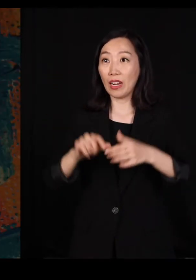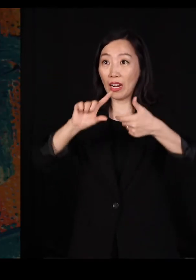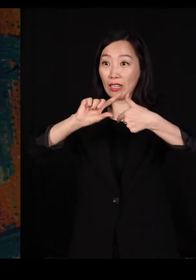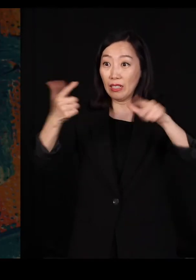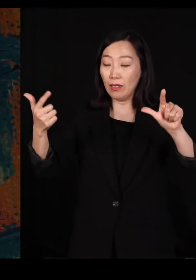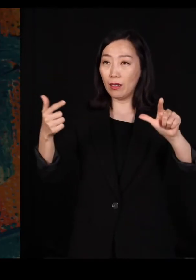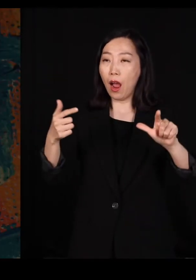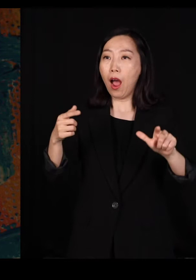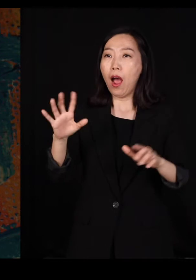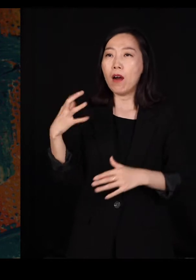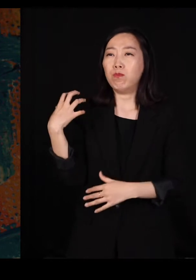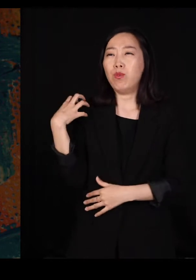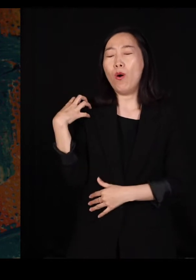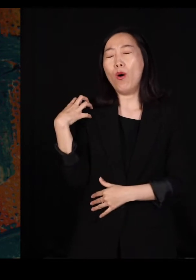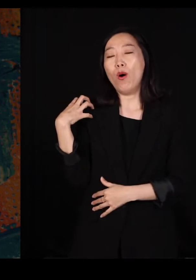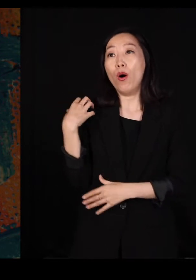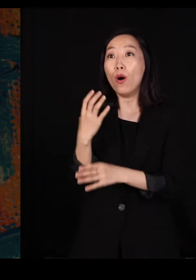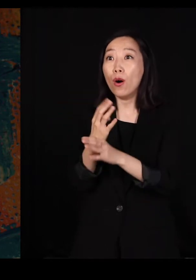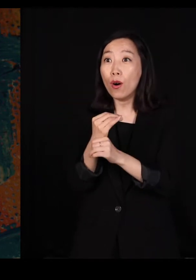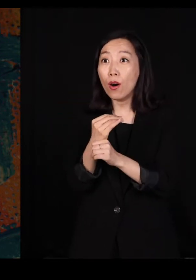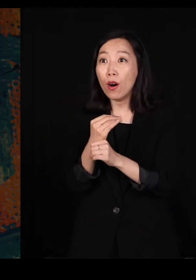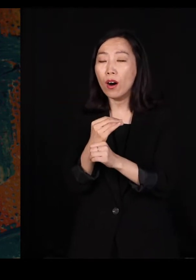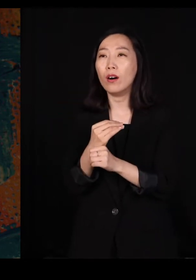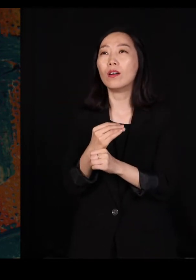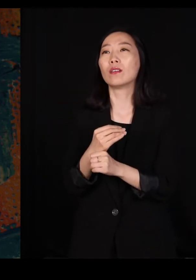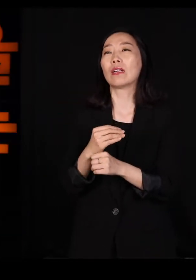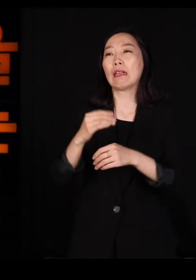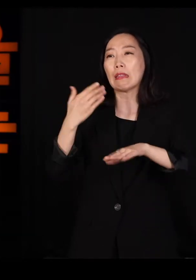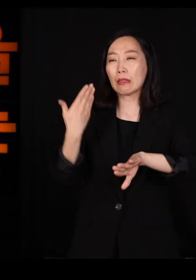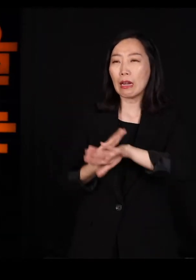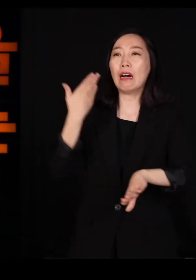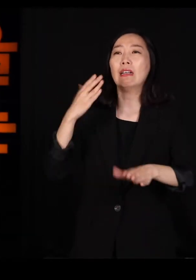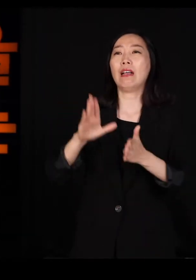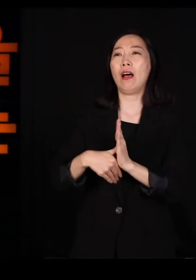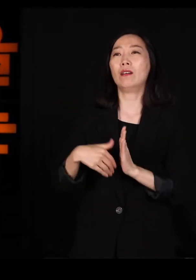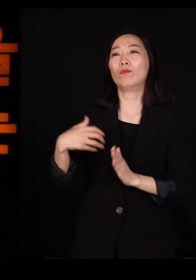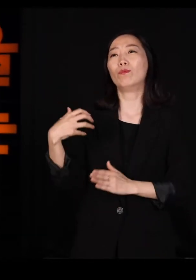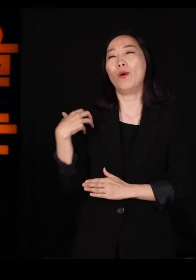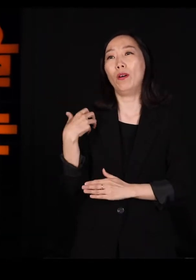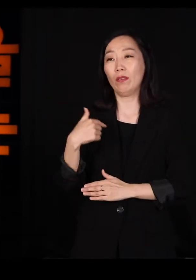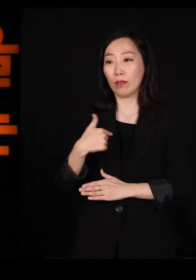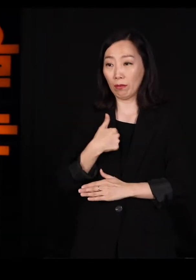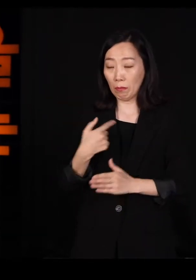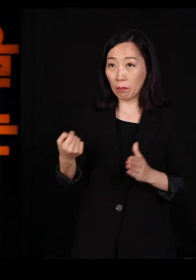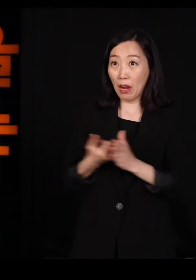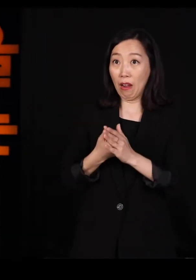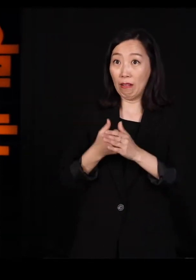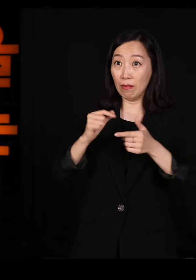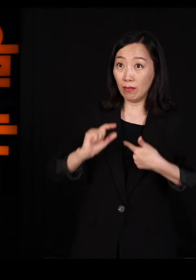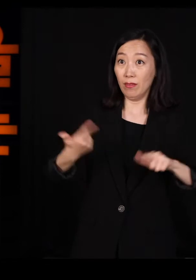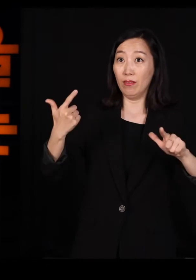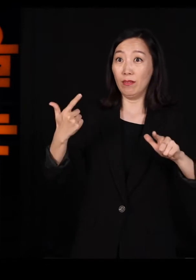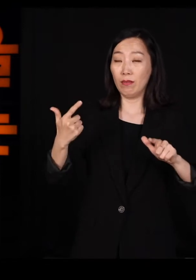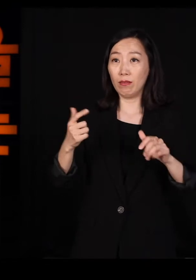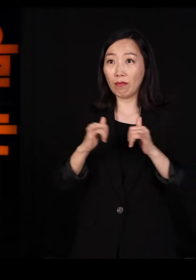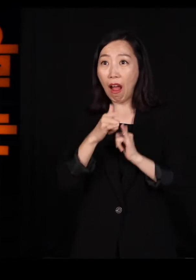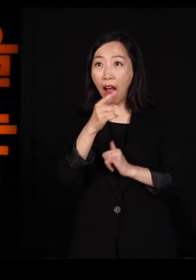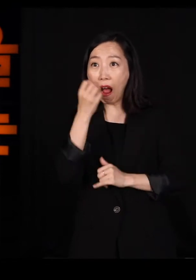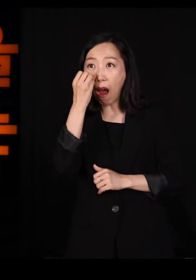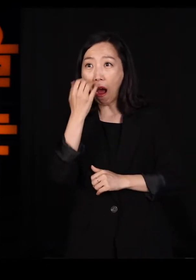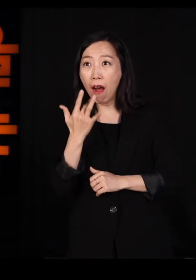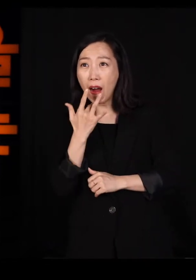다른 것이 부담이 될 때가 있어요. 어떤 때? 내가 다를 때입니다. 내가 튈 때. 특이하다, 저 사람. 좀